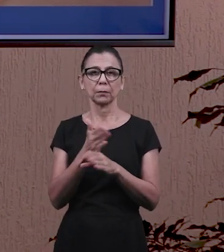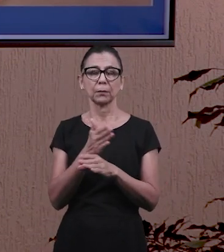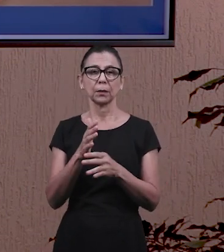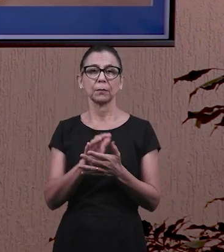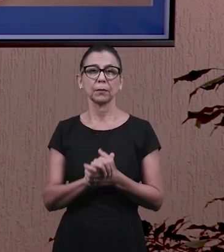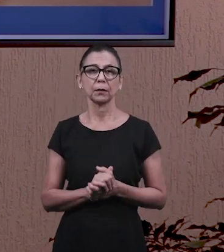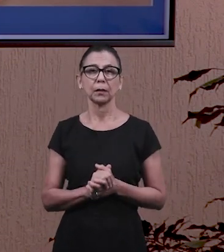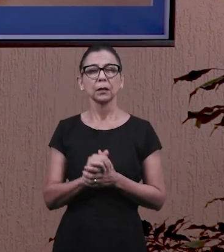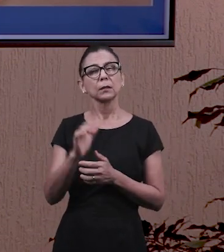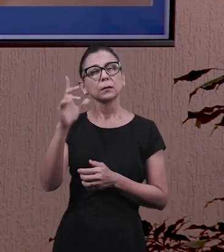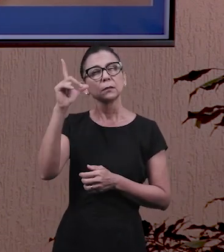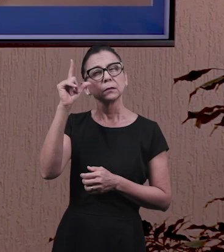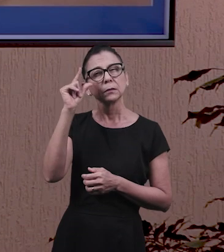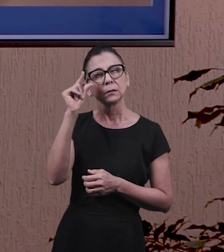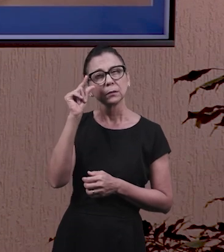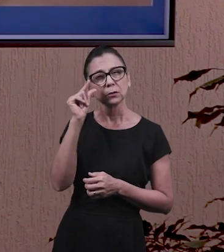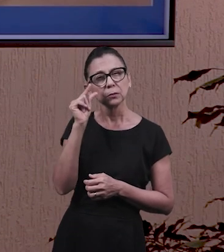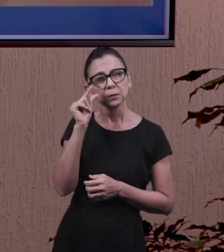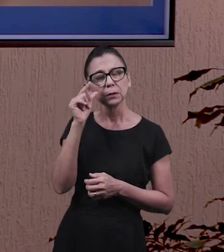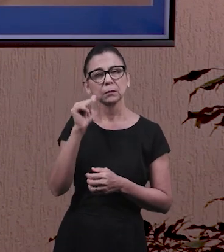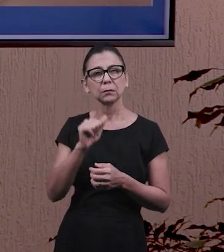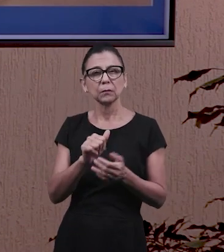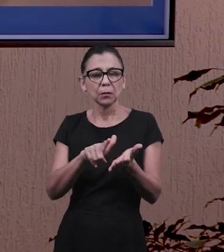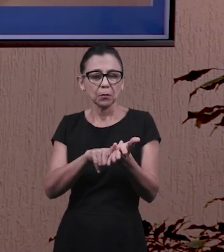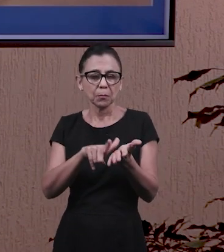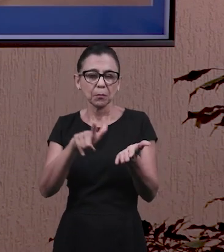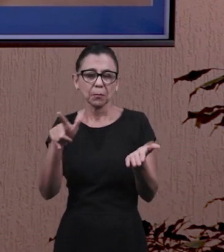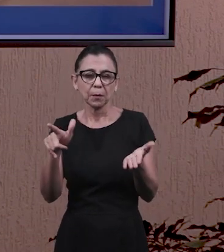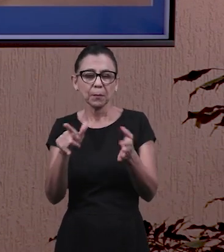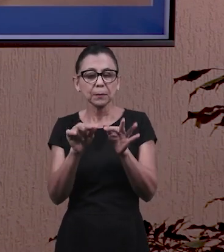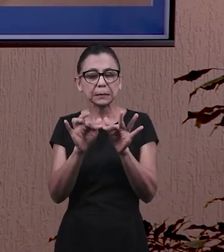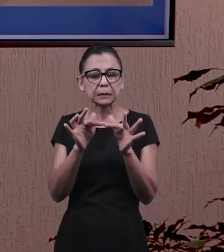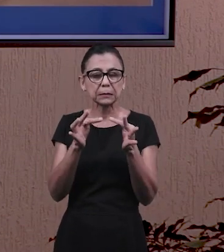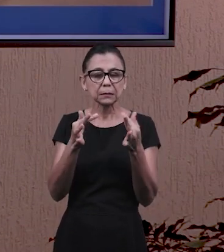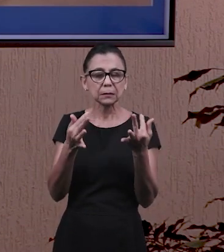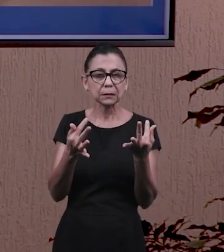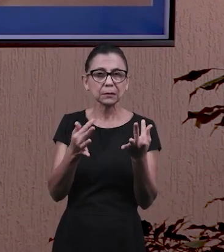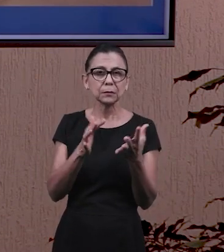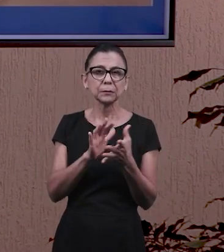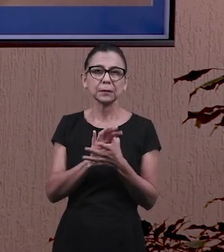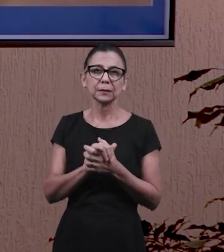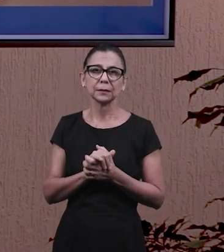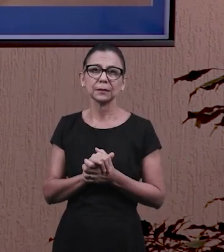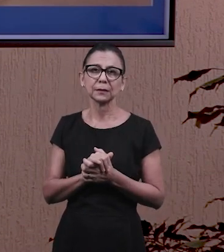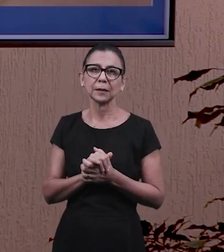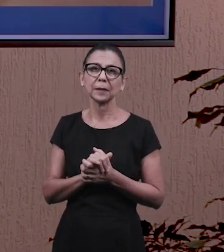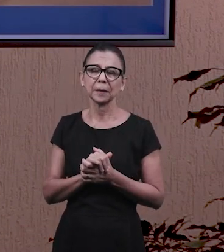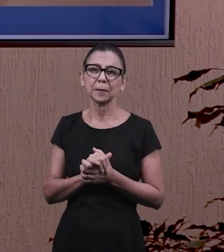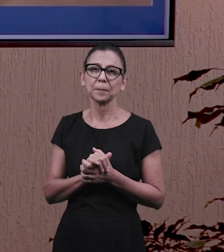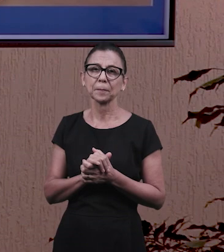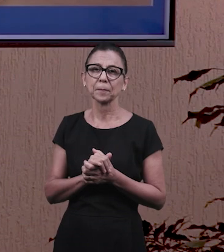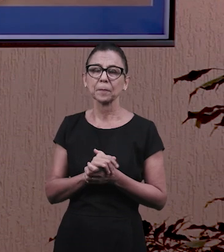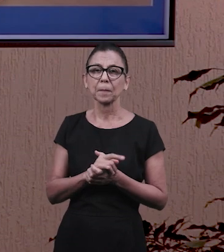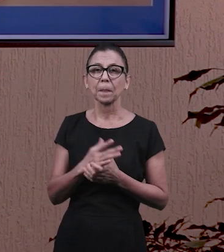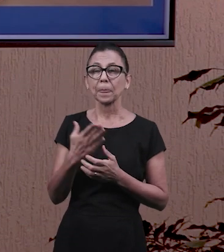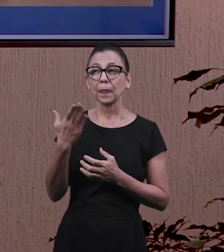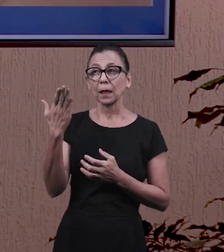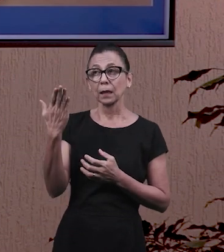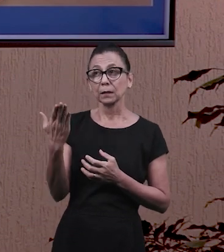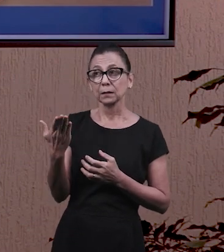cela diminue beaucoup le stress visuel par rapport à la lumière et papier blanc. Utiliser l'espace entre lignes